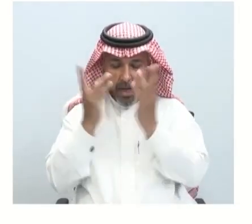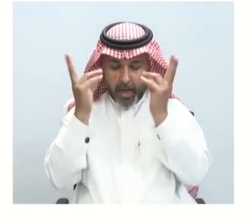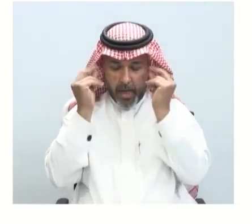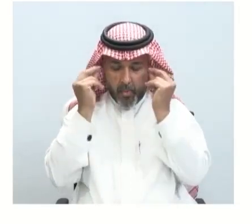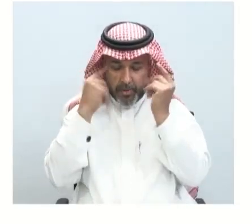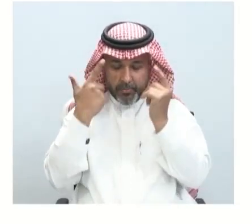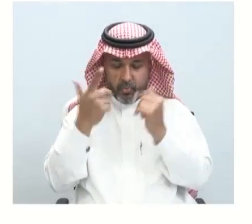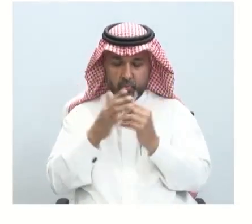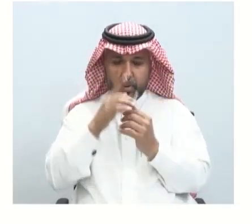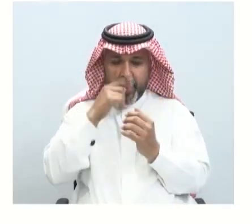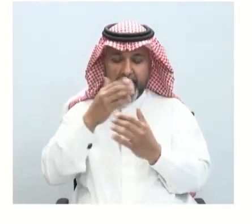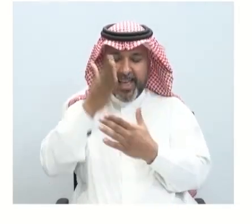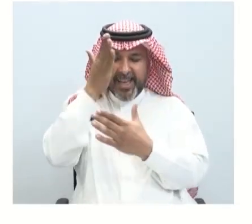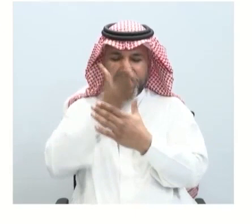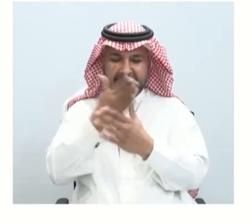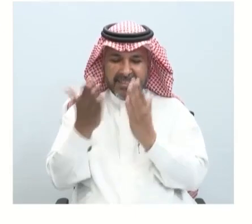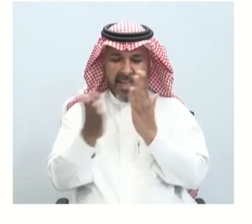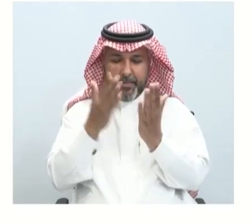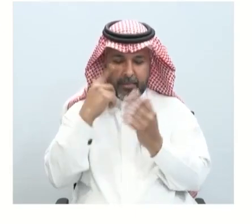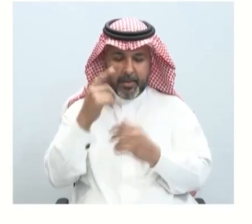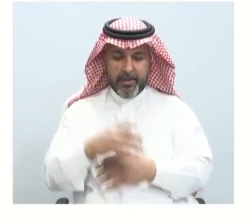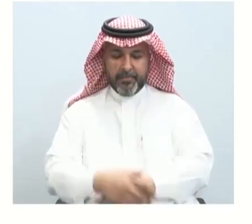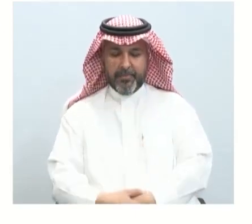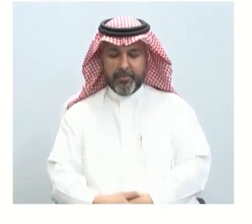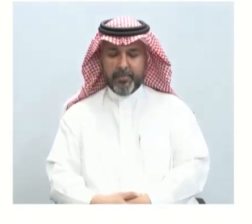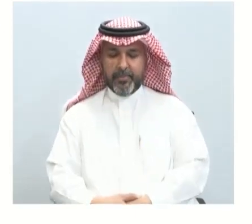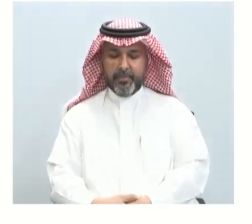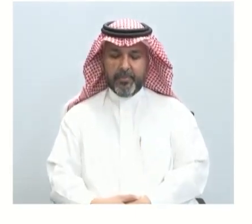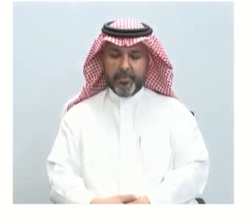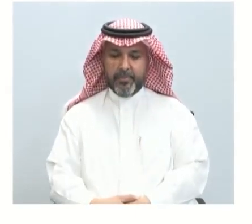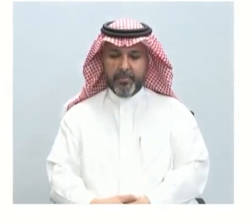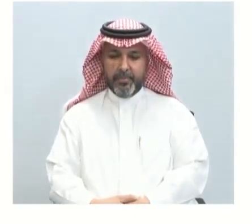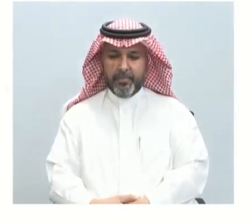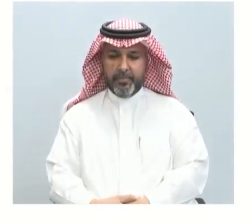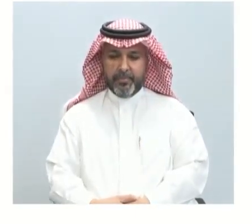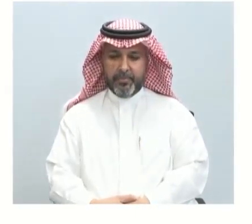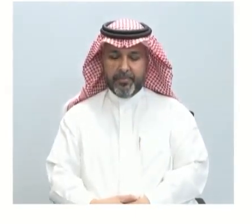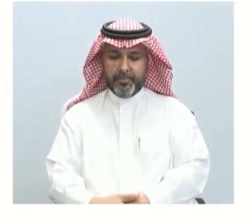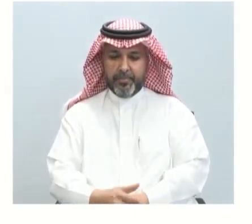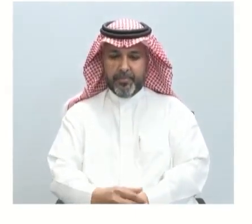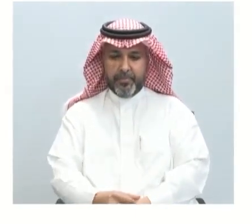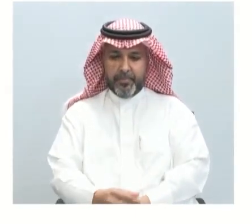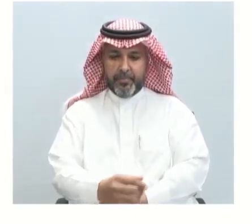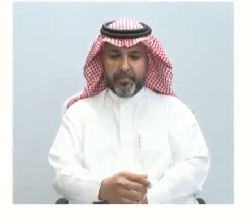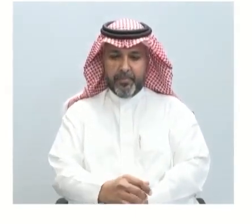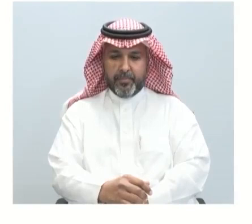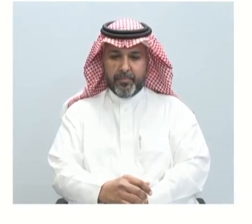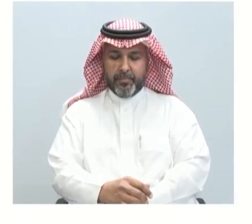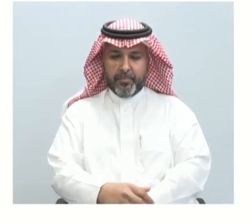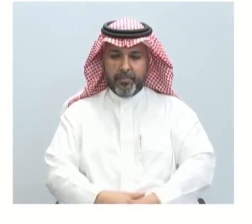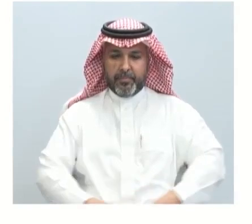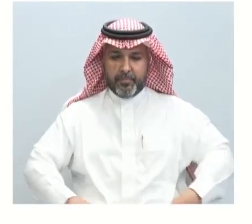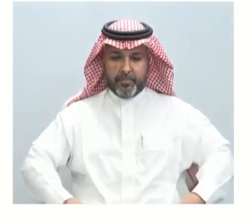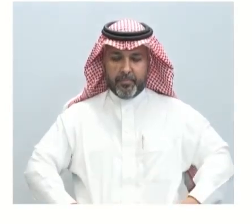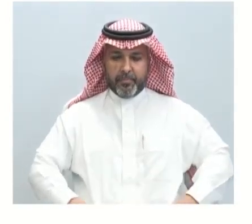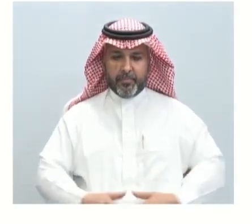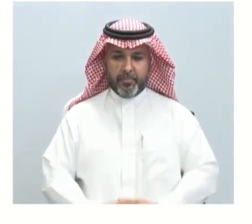ينتج عن الانقسام المنصف امشاج احاديه المجموعه الكروموسوميه كذلك كنا متفقين بان